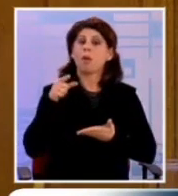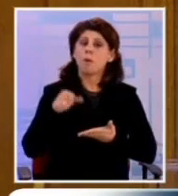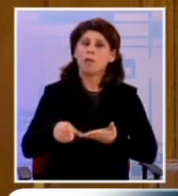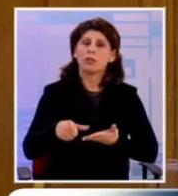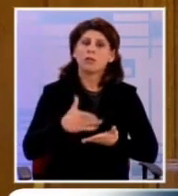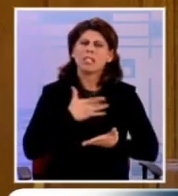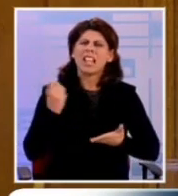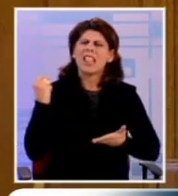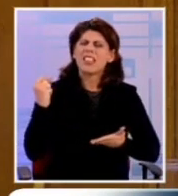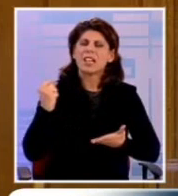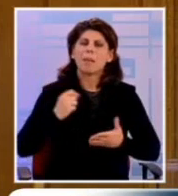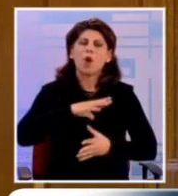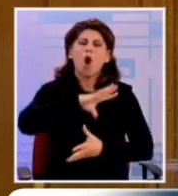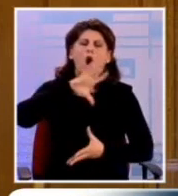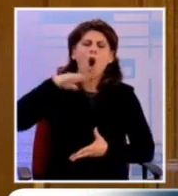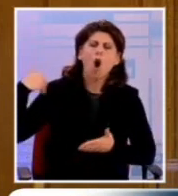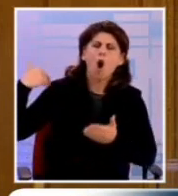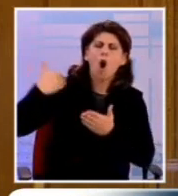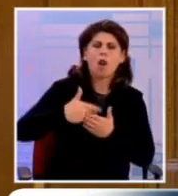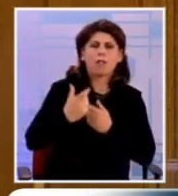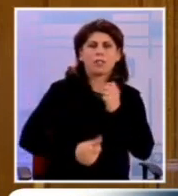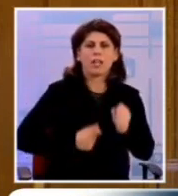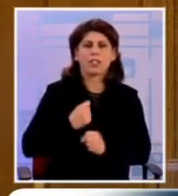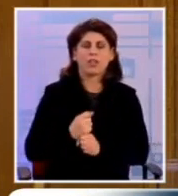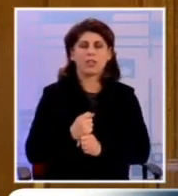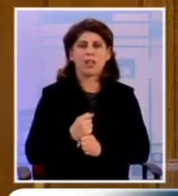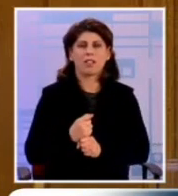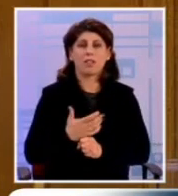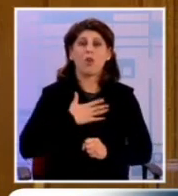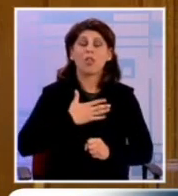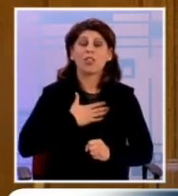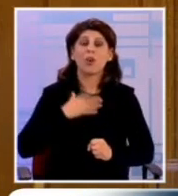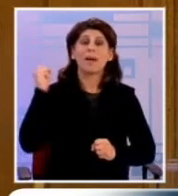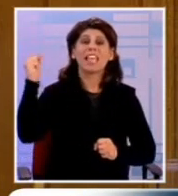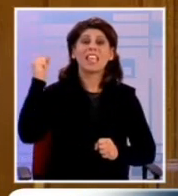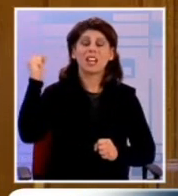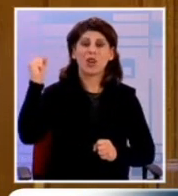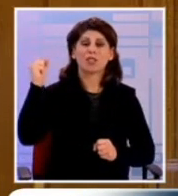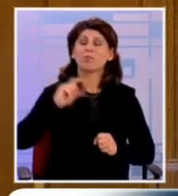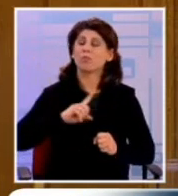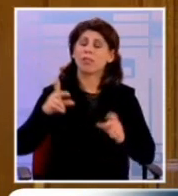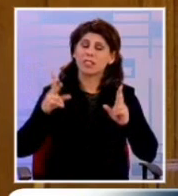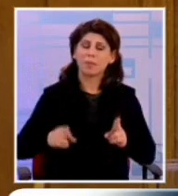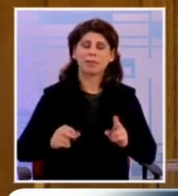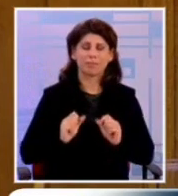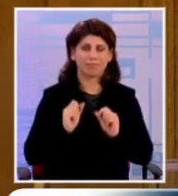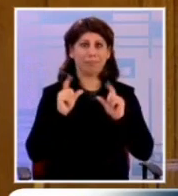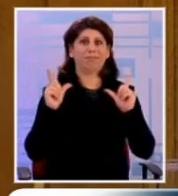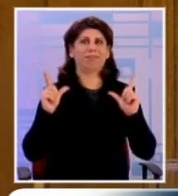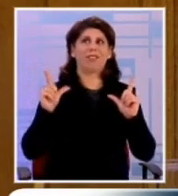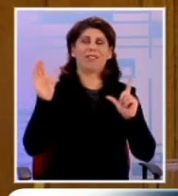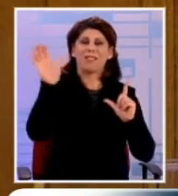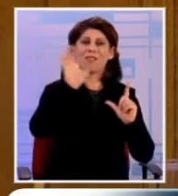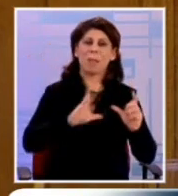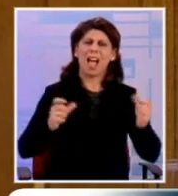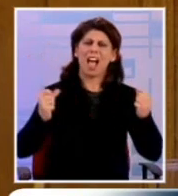ψυχή και δύναμη είναι όλα αυτά τα χρόνια ο ακίνητος, ο δικός μας ήρωας, που δεν σταματά να ξαφνιάζει όλη την Ευρώπη με